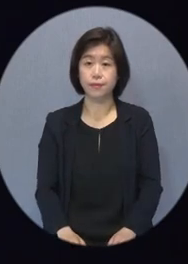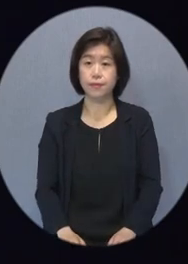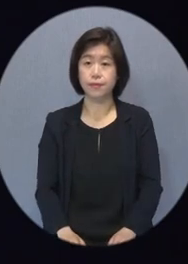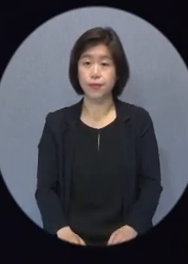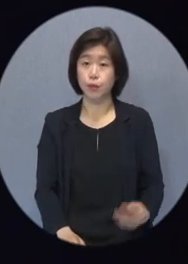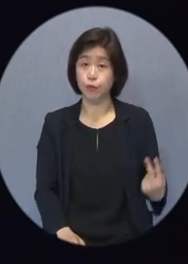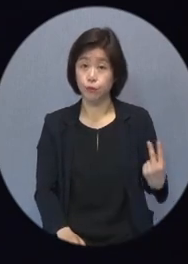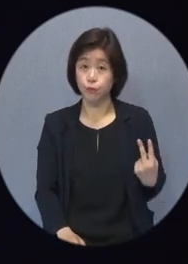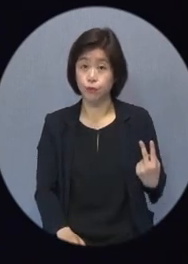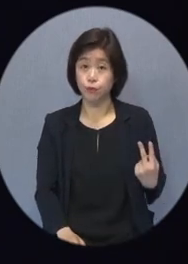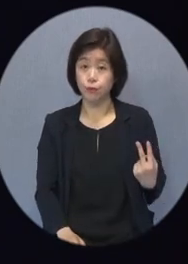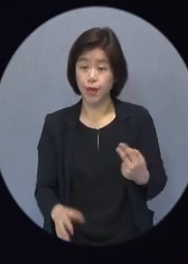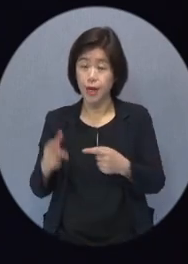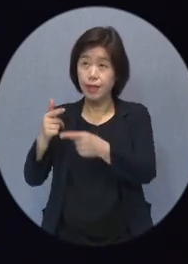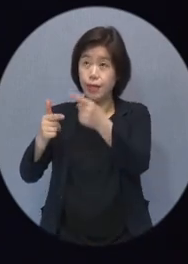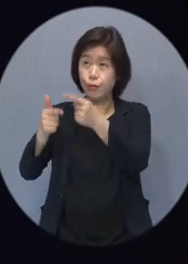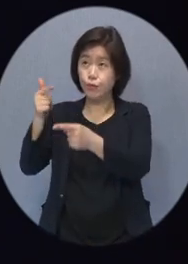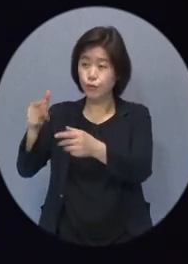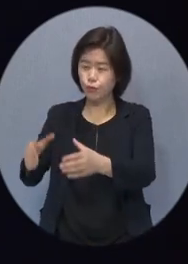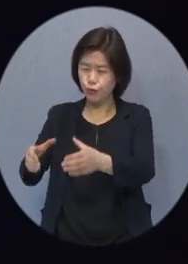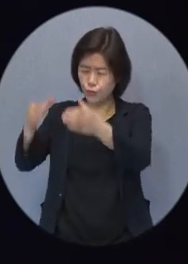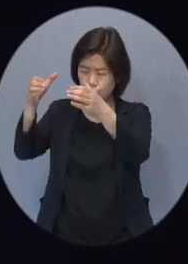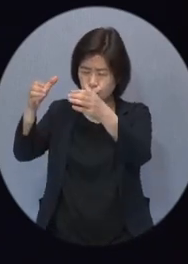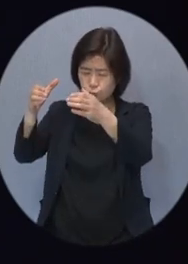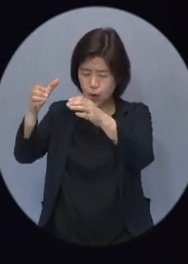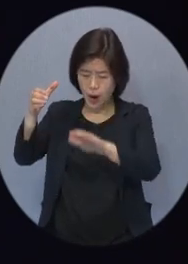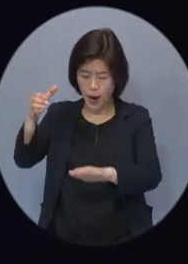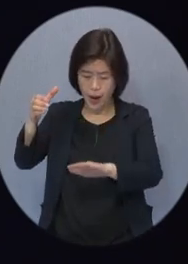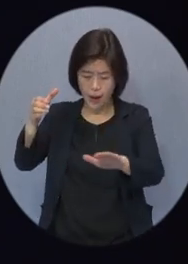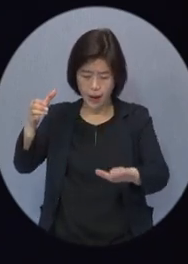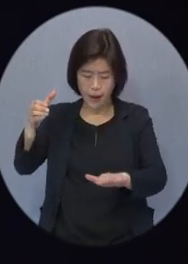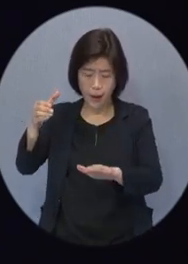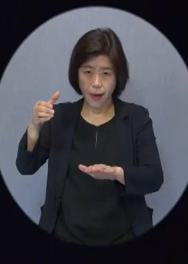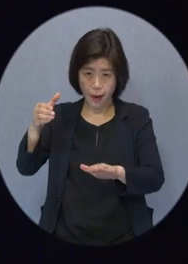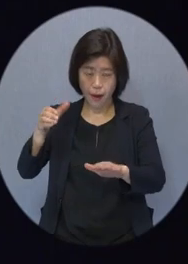우리는 나무 아래 완전한 어둠 속에 있었다.